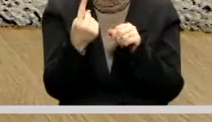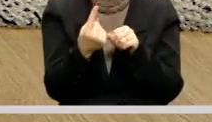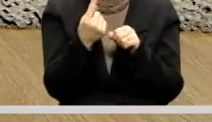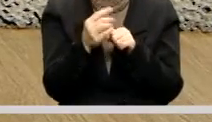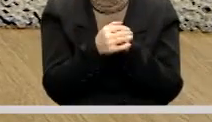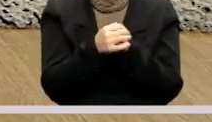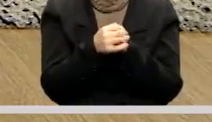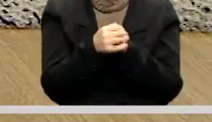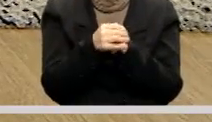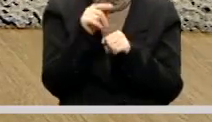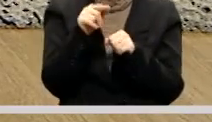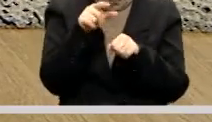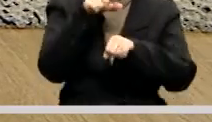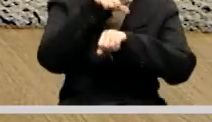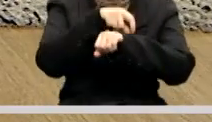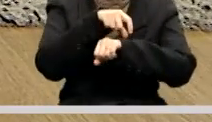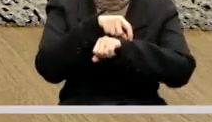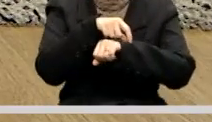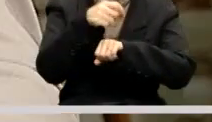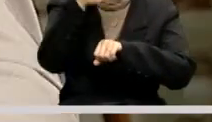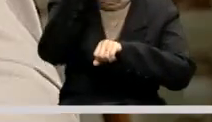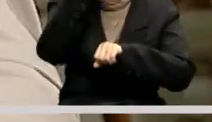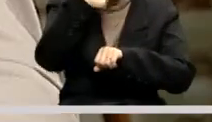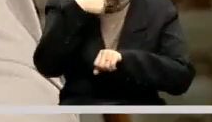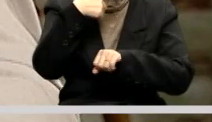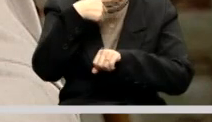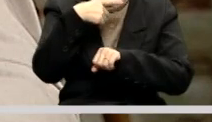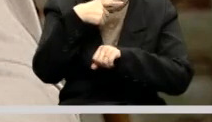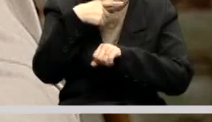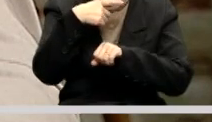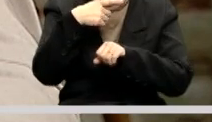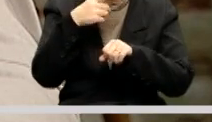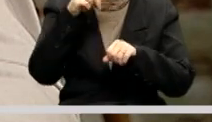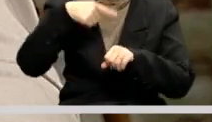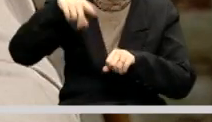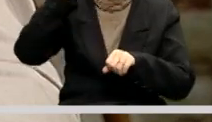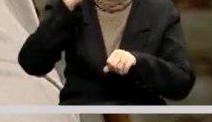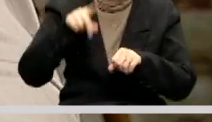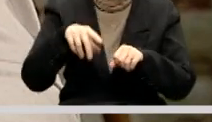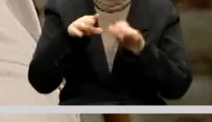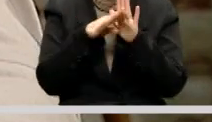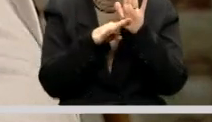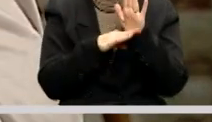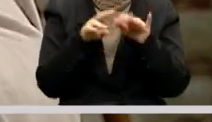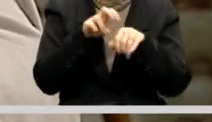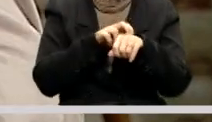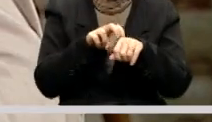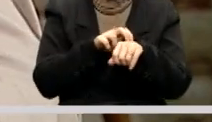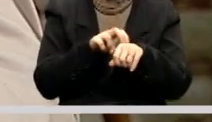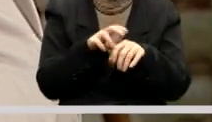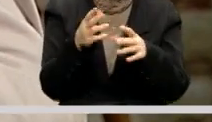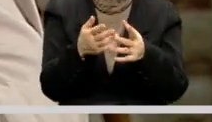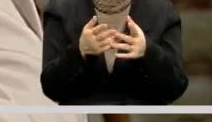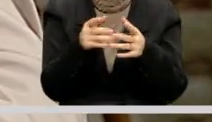insomnia olarak ele alırsak, bunun hastalıklarla, ilaçlarla, günlük yaşadığımız stresle, yakın dönemde yaşadığımız yoğun bir